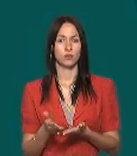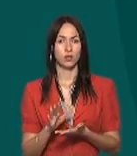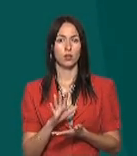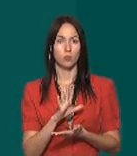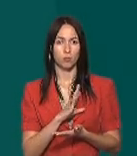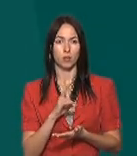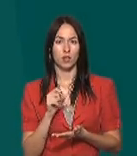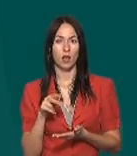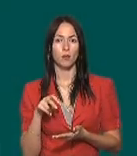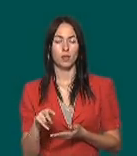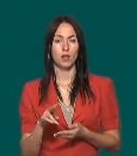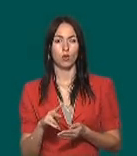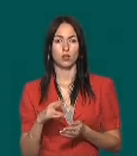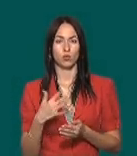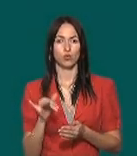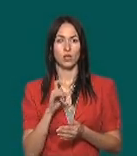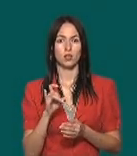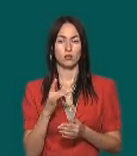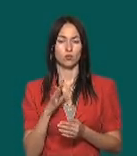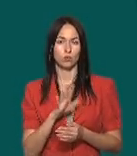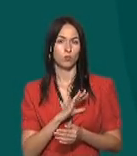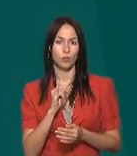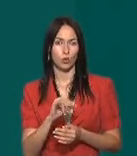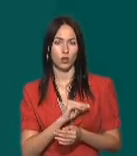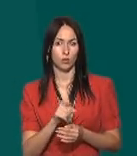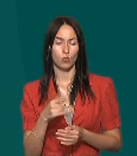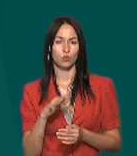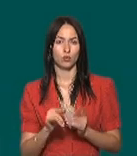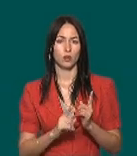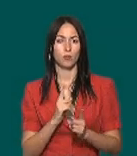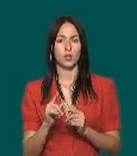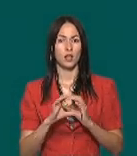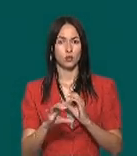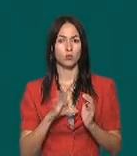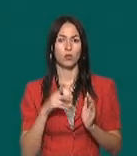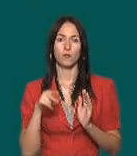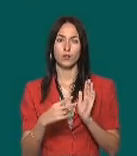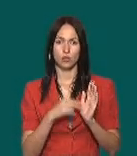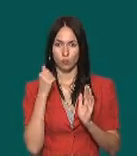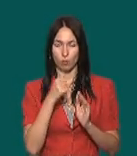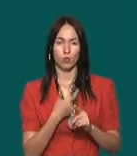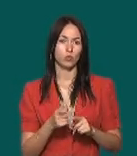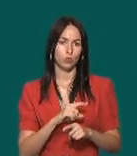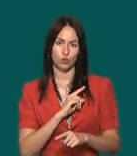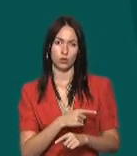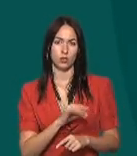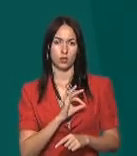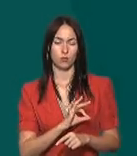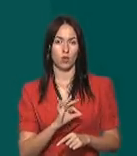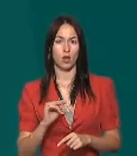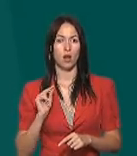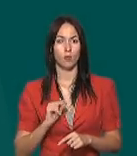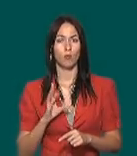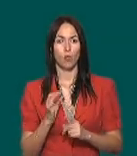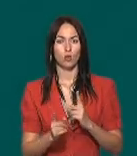из строя. Последний раз трубы менялись в 2007 году. За это время очень сильно износились. Работы по